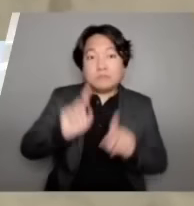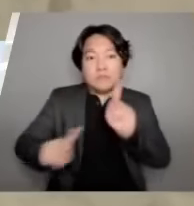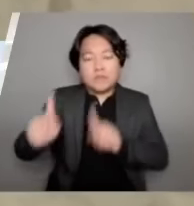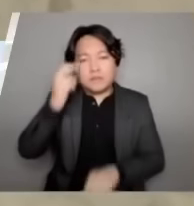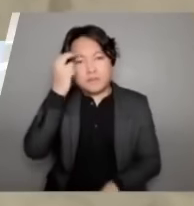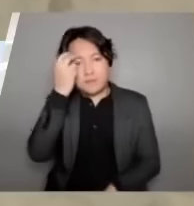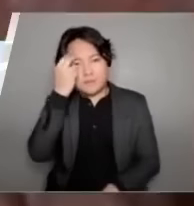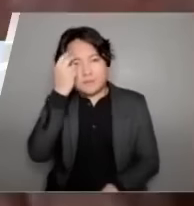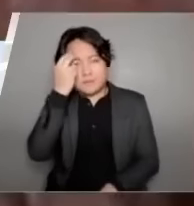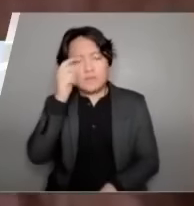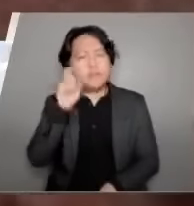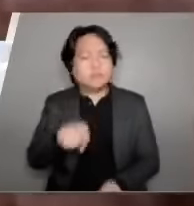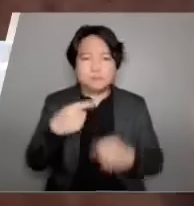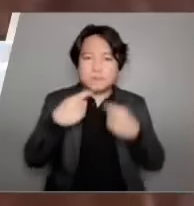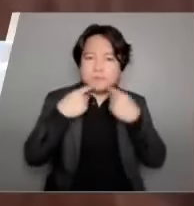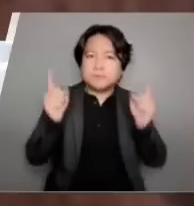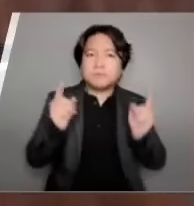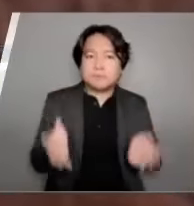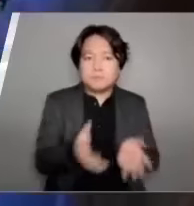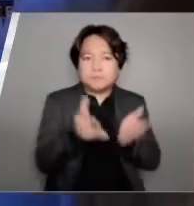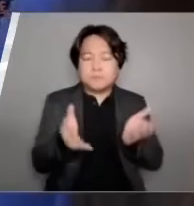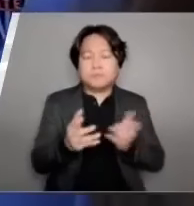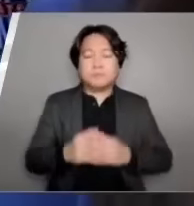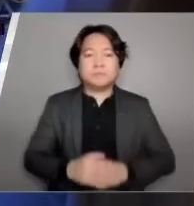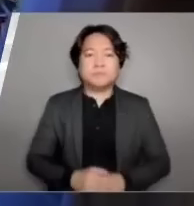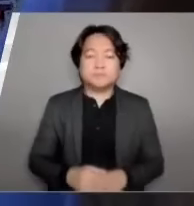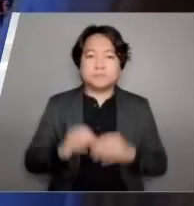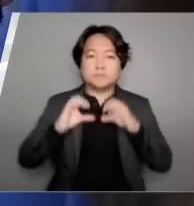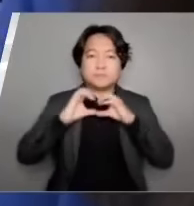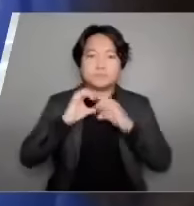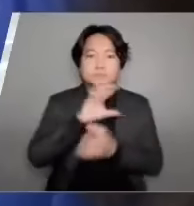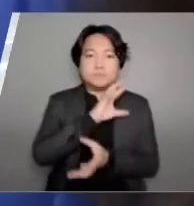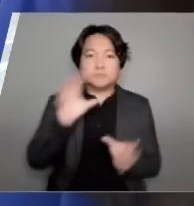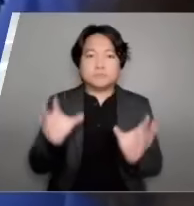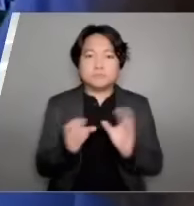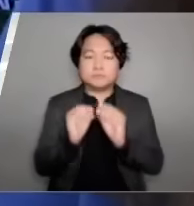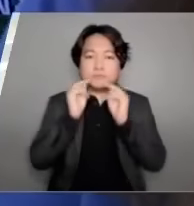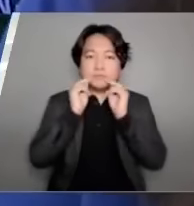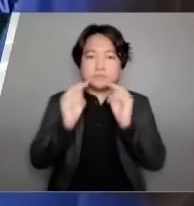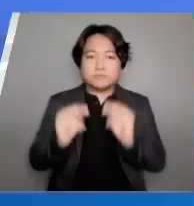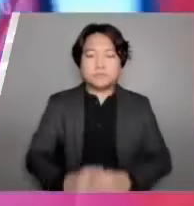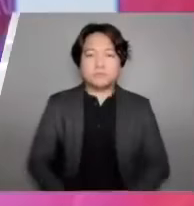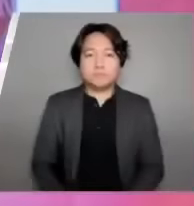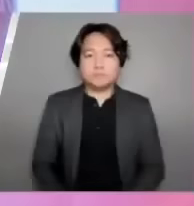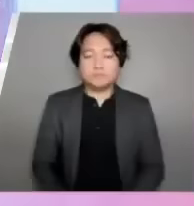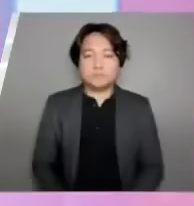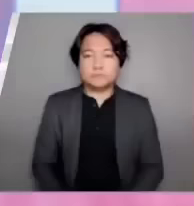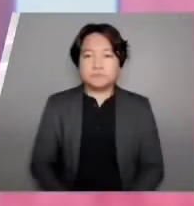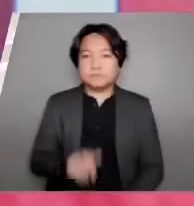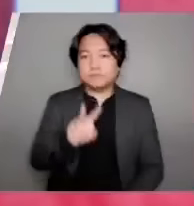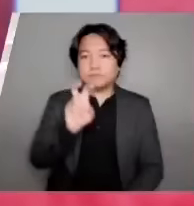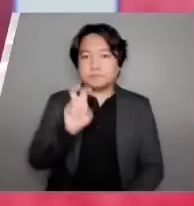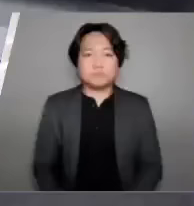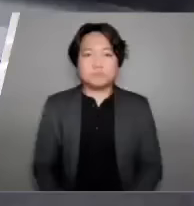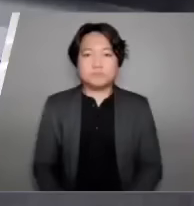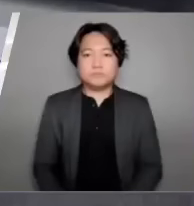marapat imbitahan ng Senado. Para sa GMA Integrated News, Sandra Aguinaldo ang inyong saksi.